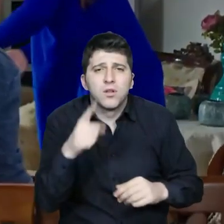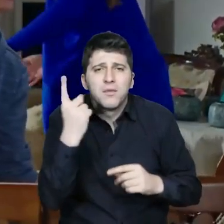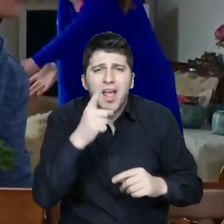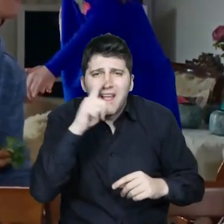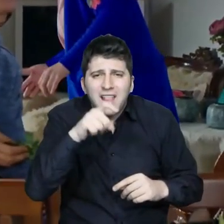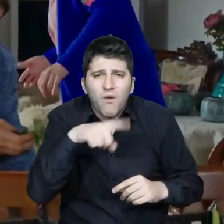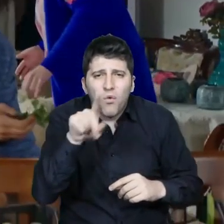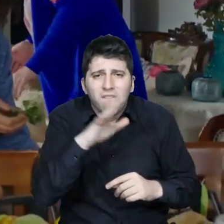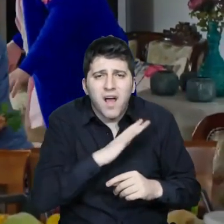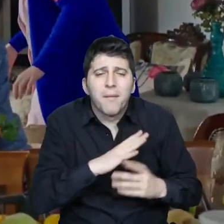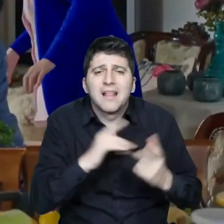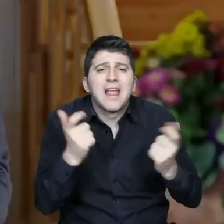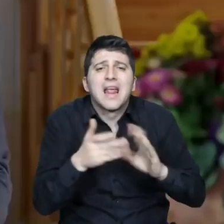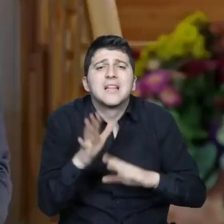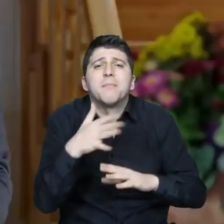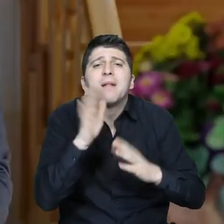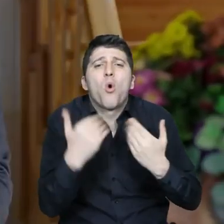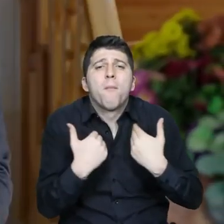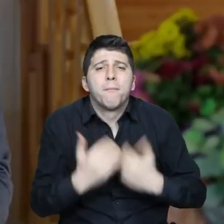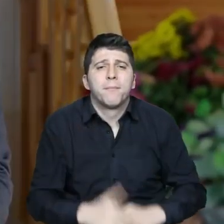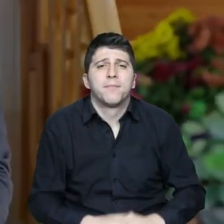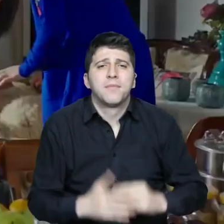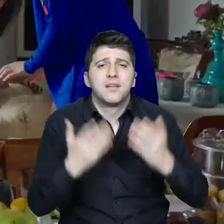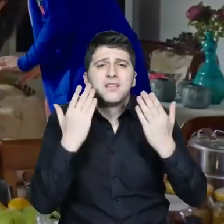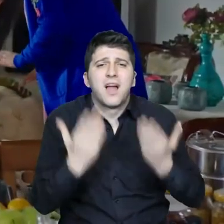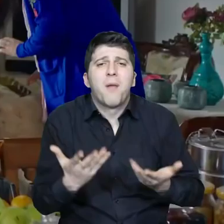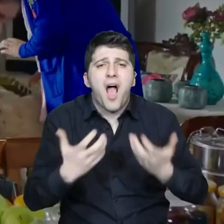tavuk olacaktı ama nereye gitti bilmiyorum. Ya